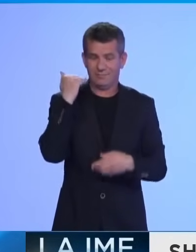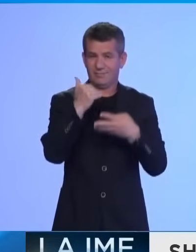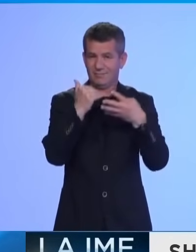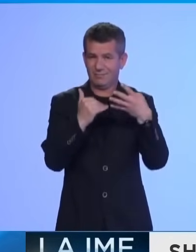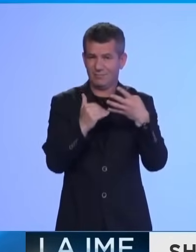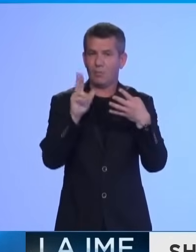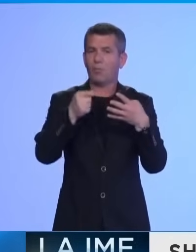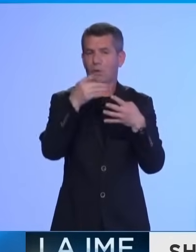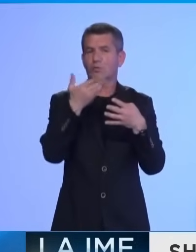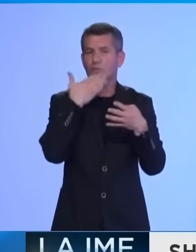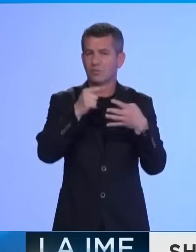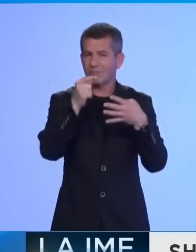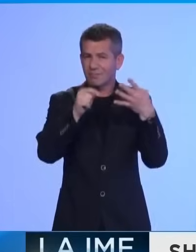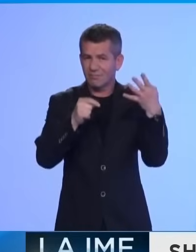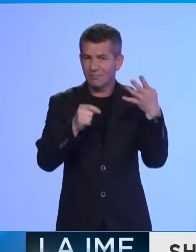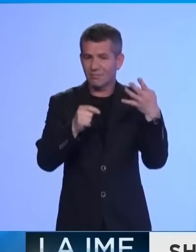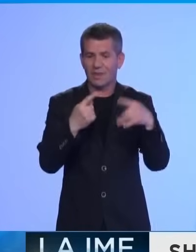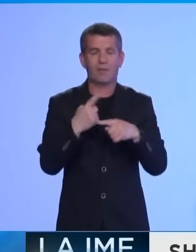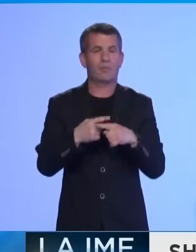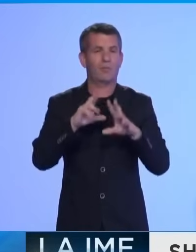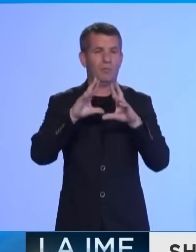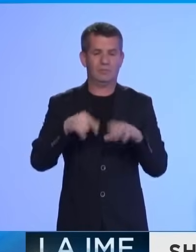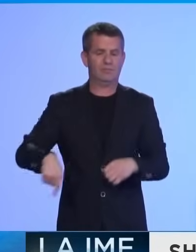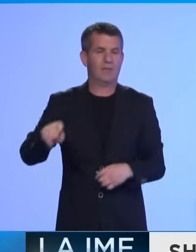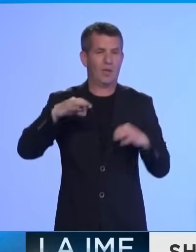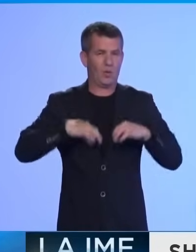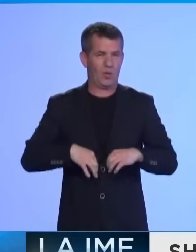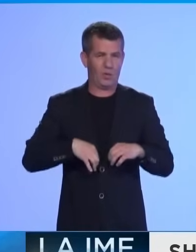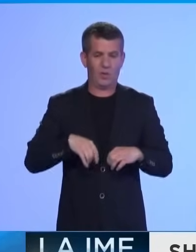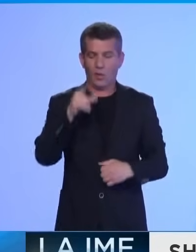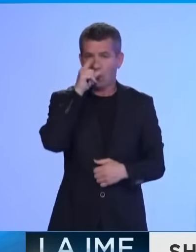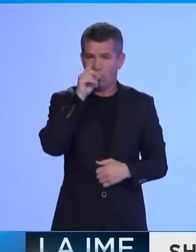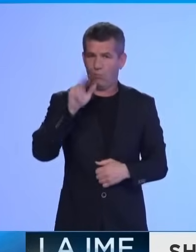pas, folë vëndajtet edhe të kërëtorit për parim Roma, i cili